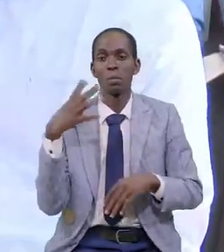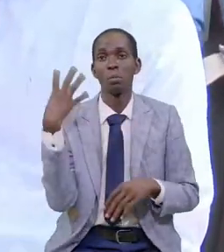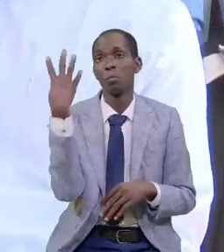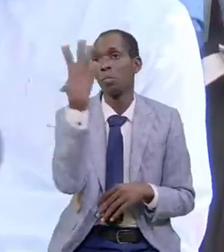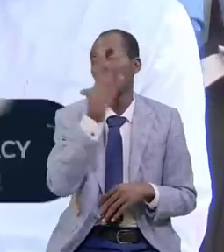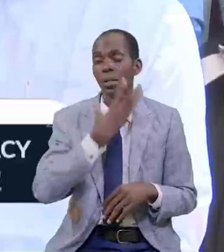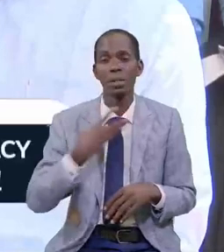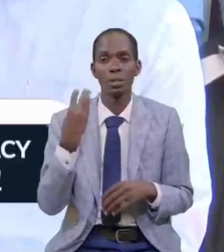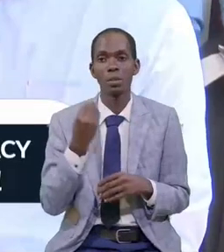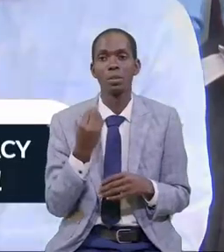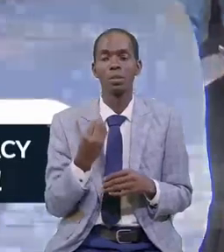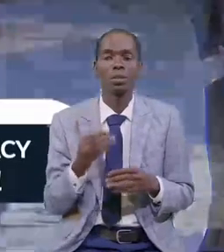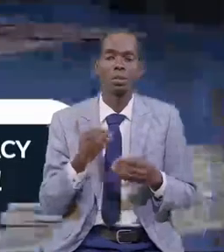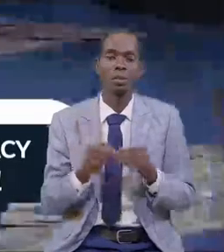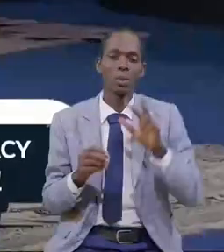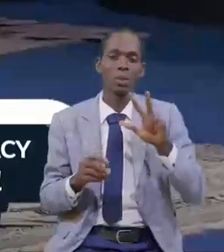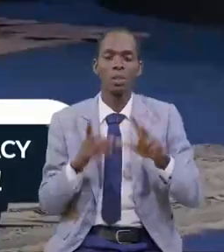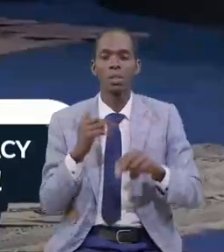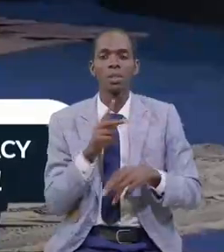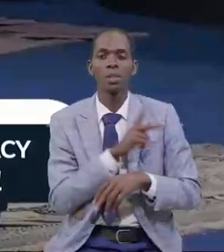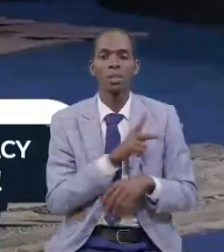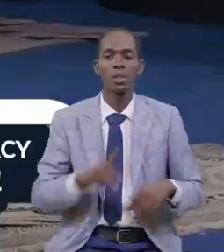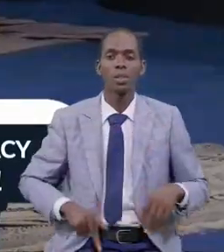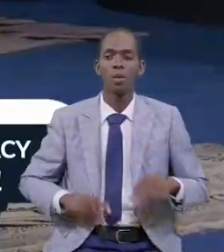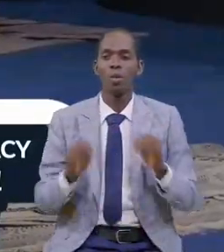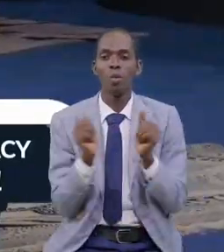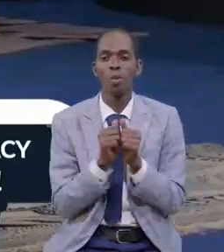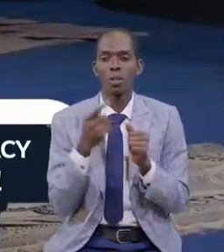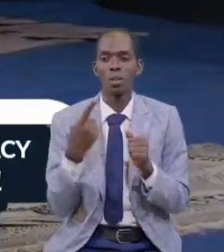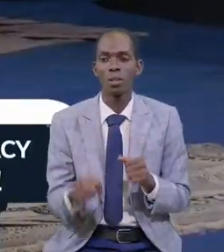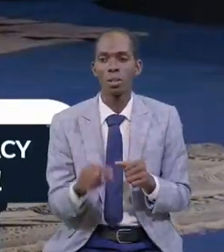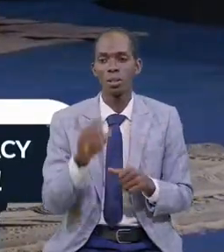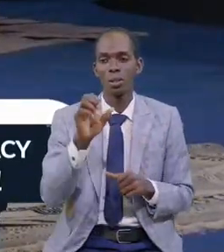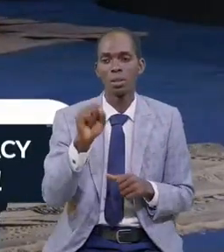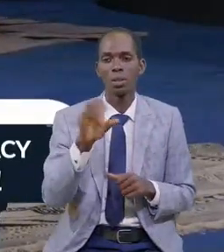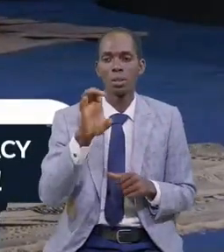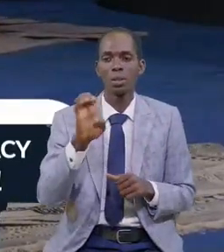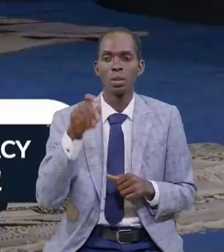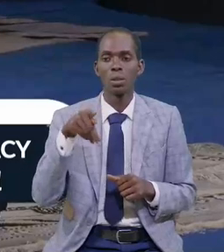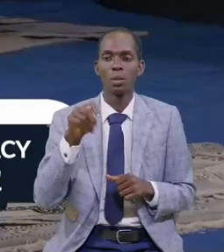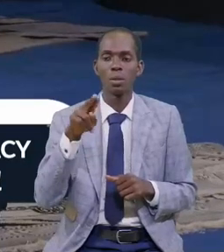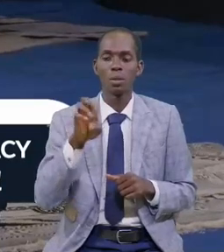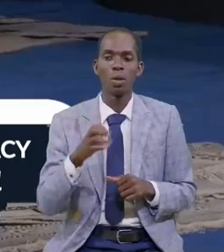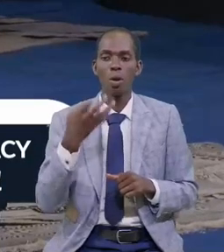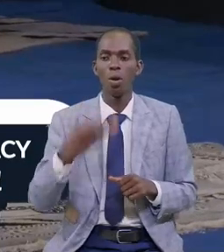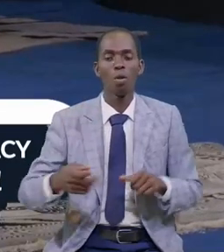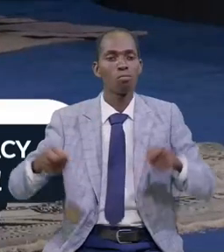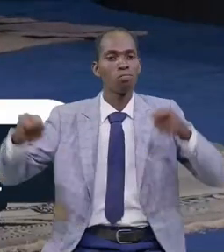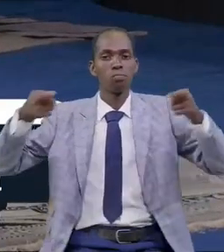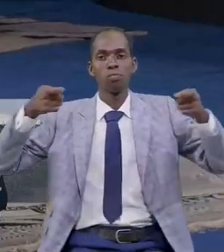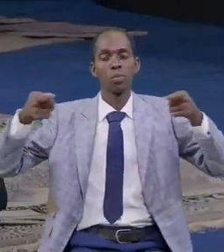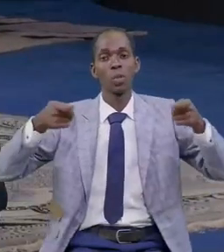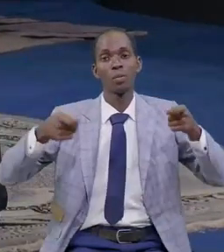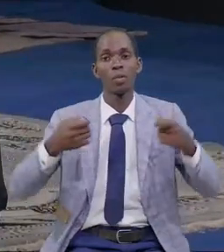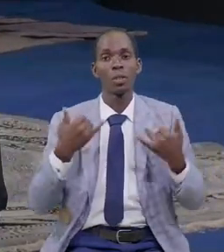transcendante 3 le le roi avec le sceptre de suprématie